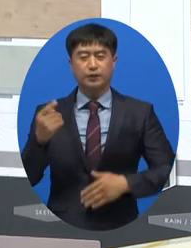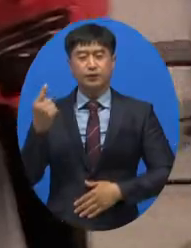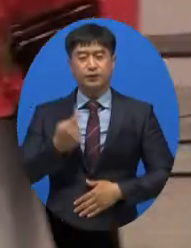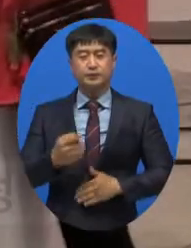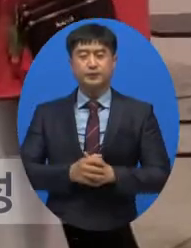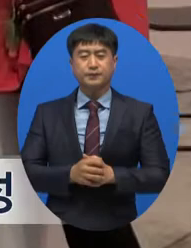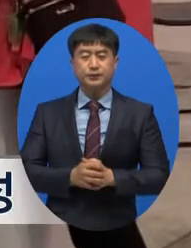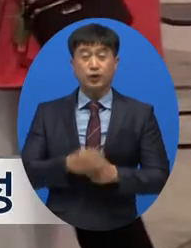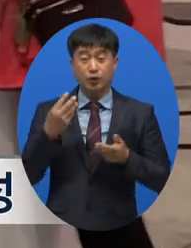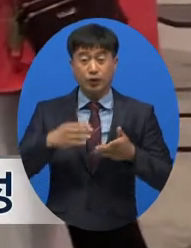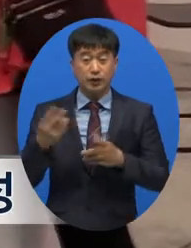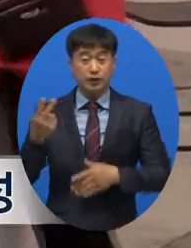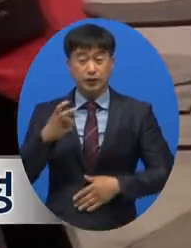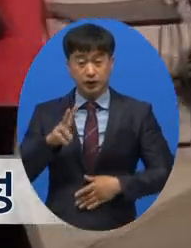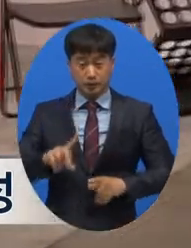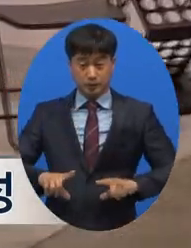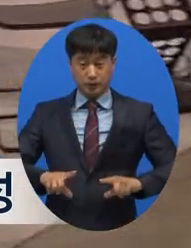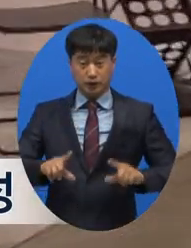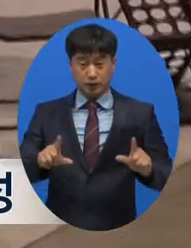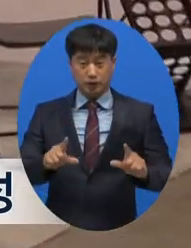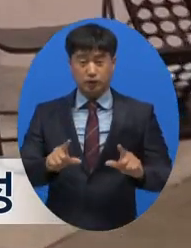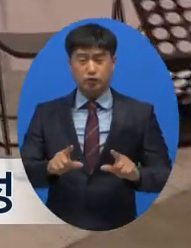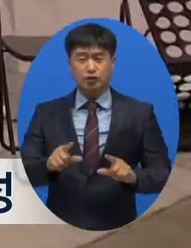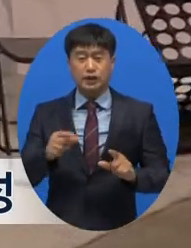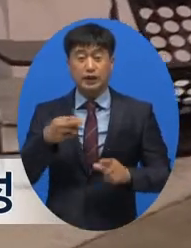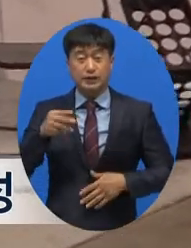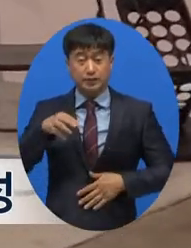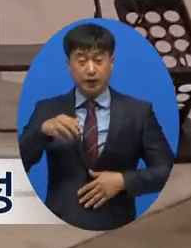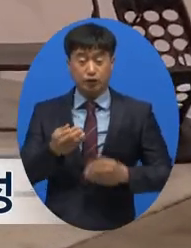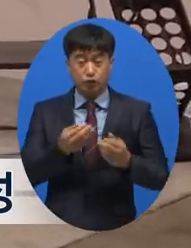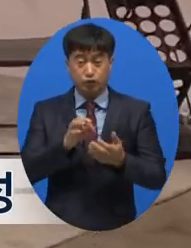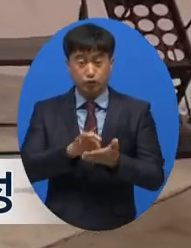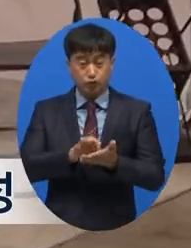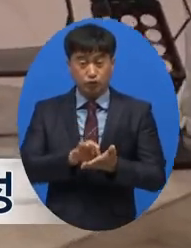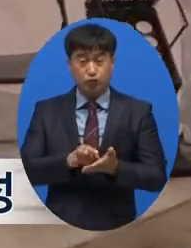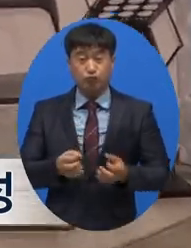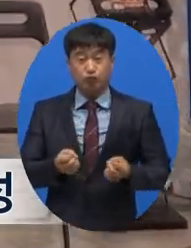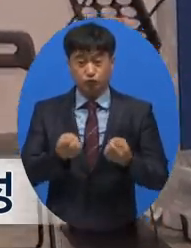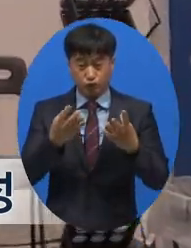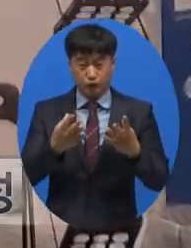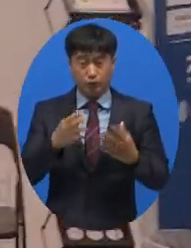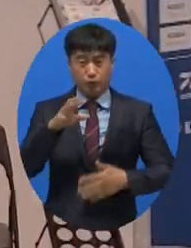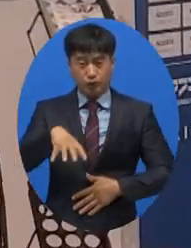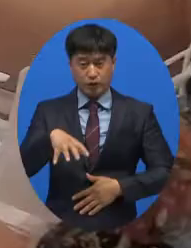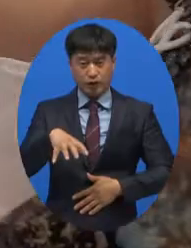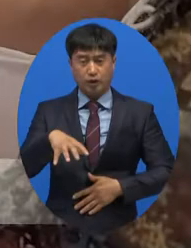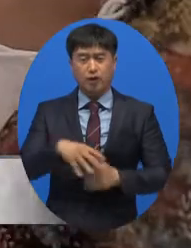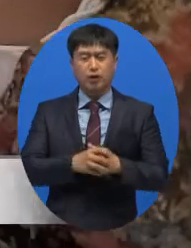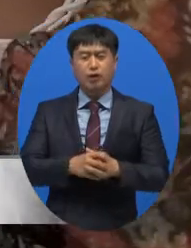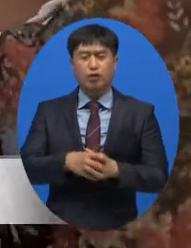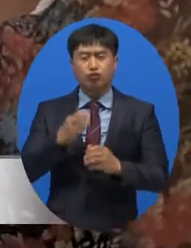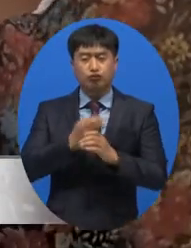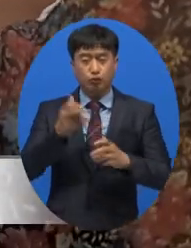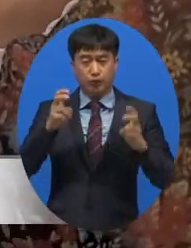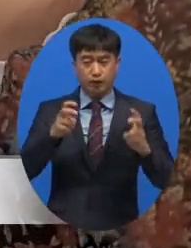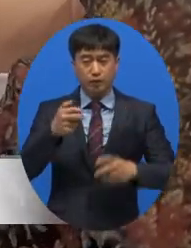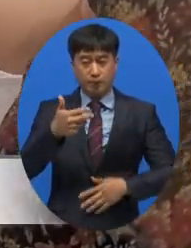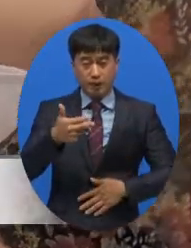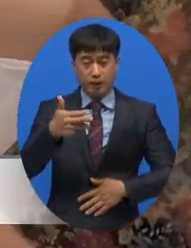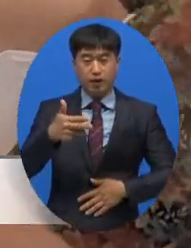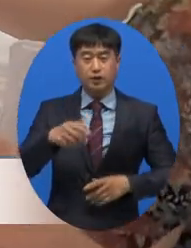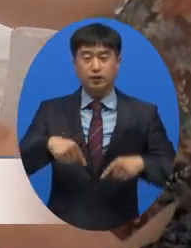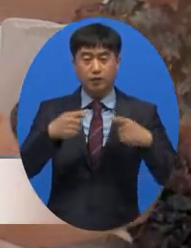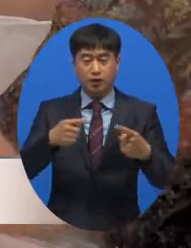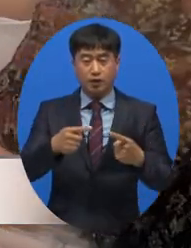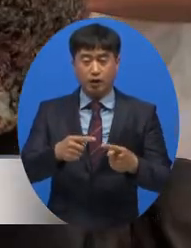왔습니다. 경기도는 2022 축의 라스베이거스 소비재전에 경기 도관을 구성, 도내 중소기업 8개사가 참가해